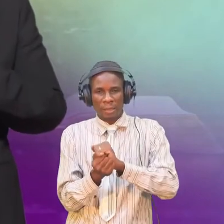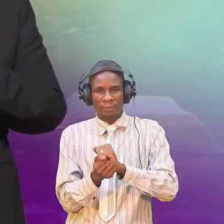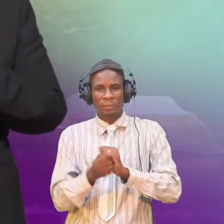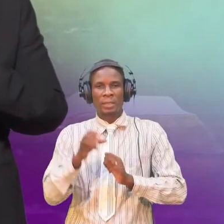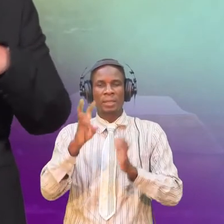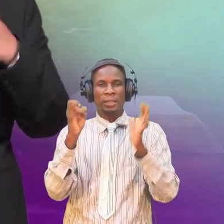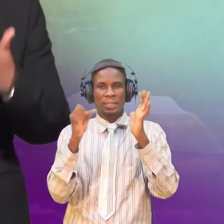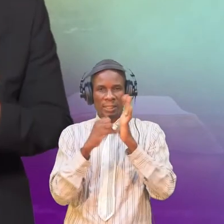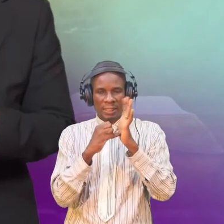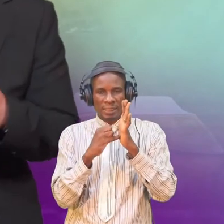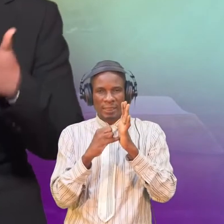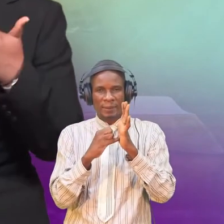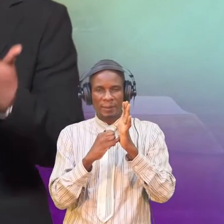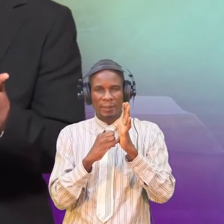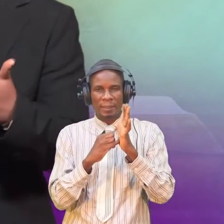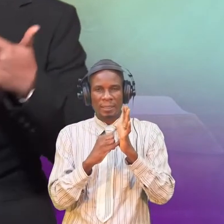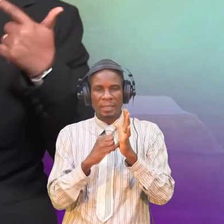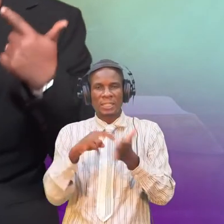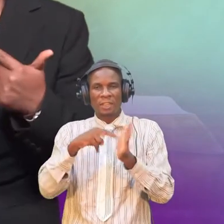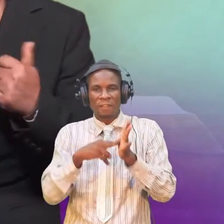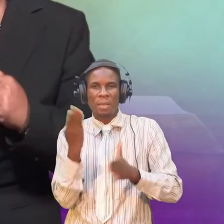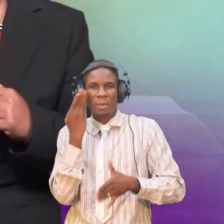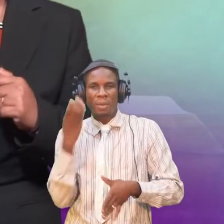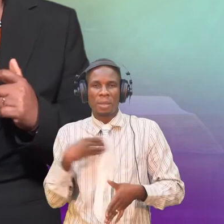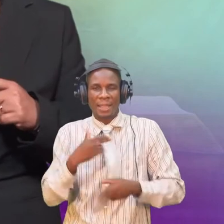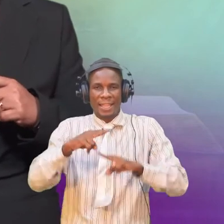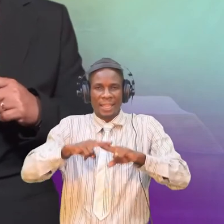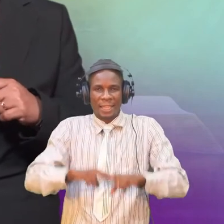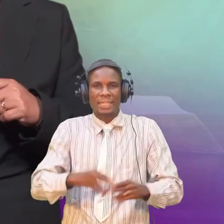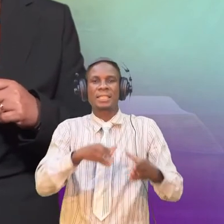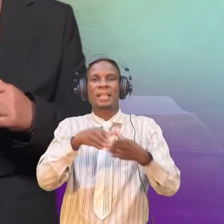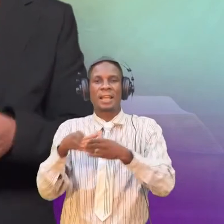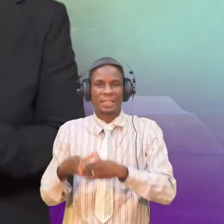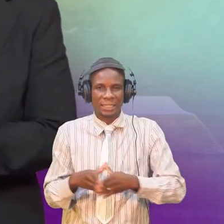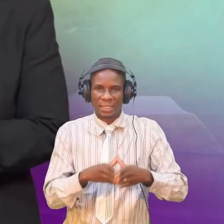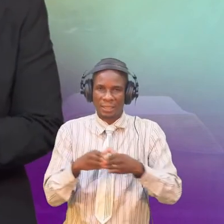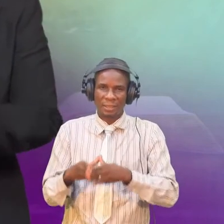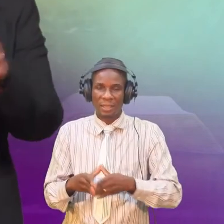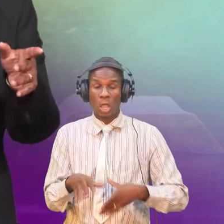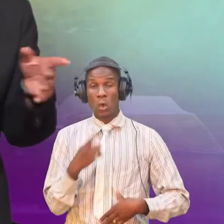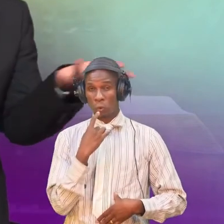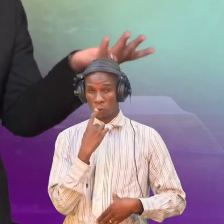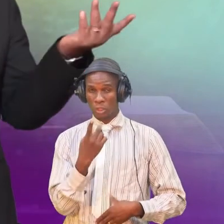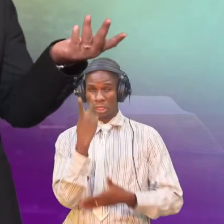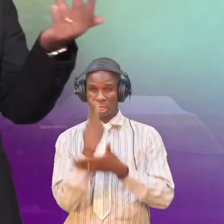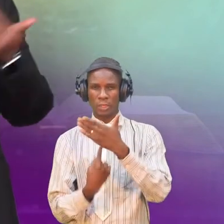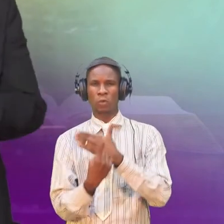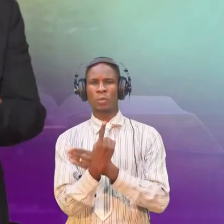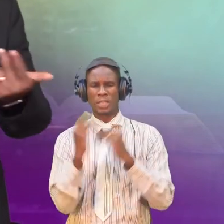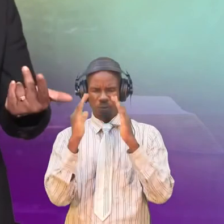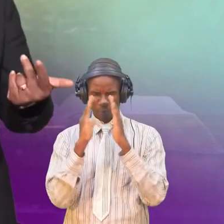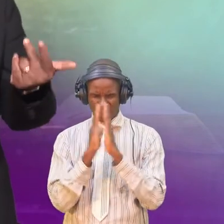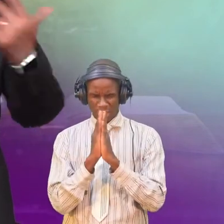Siri ya sita. Il passe du temps de qualité. Wanakuwa na muda nzuri pamoja.